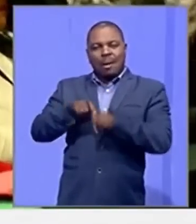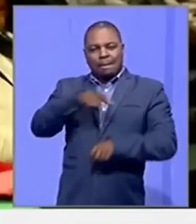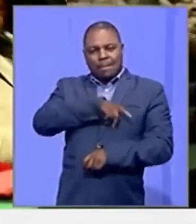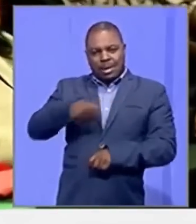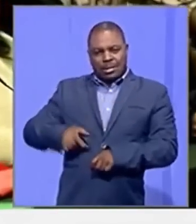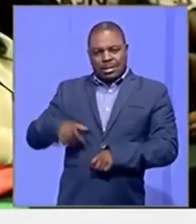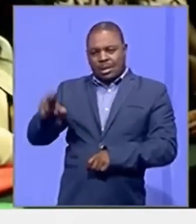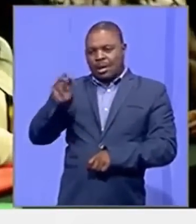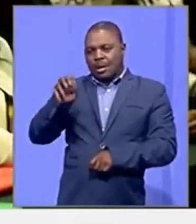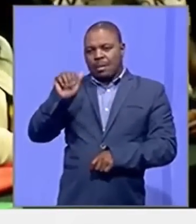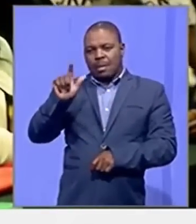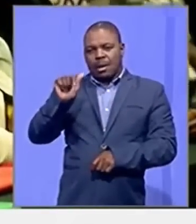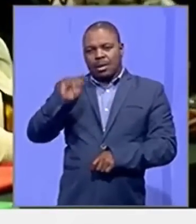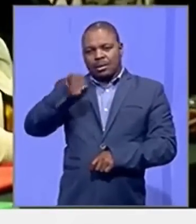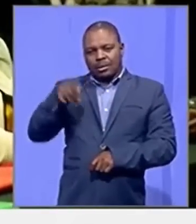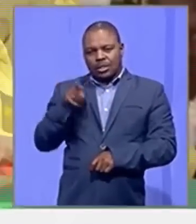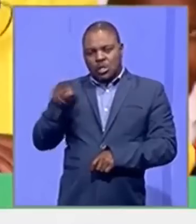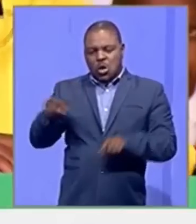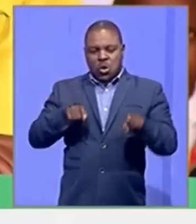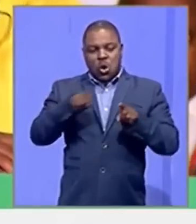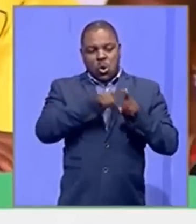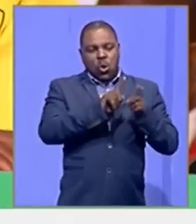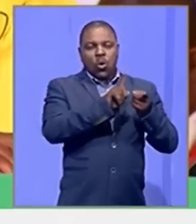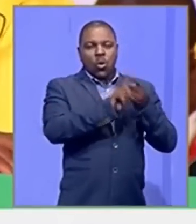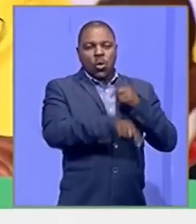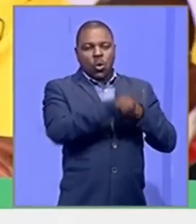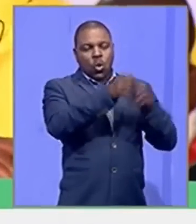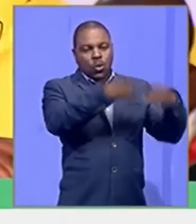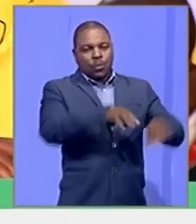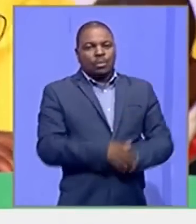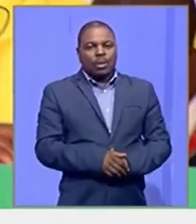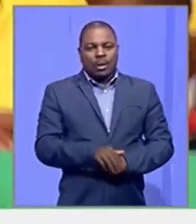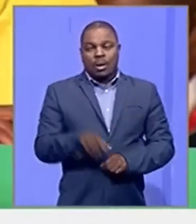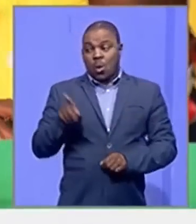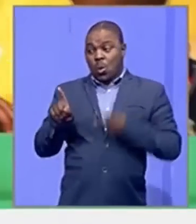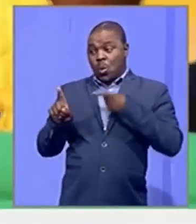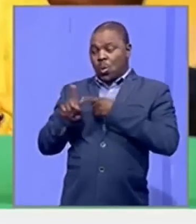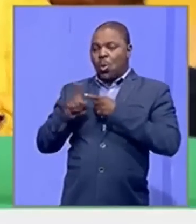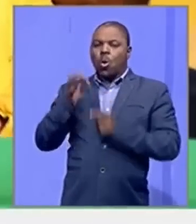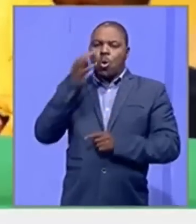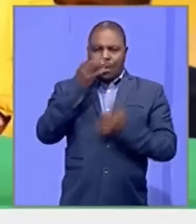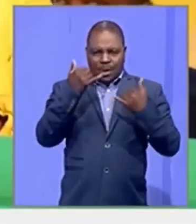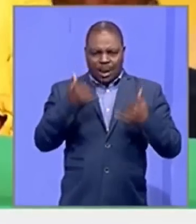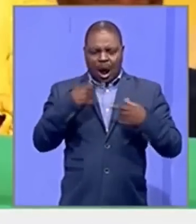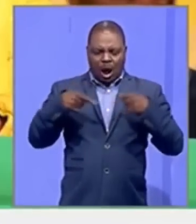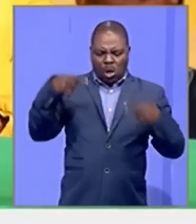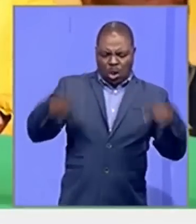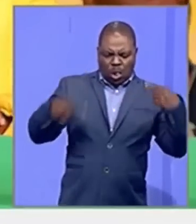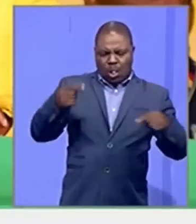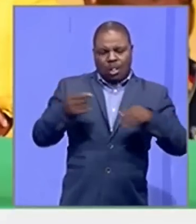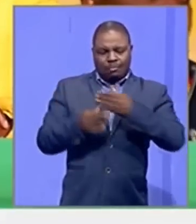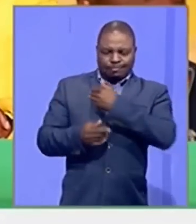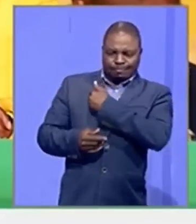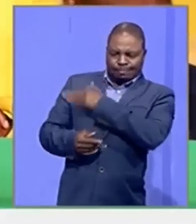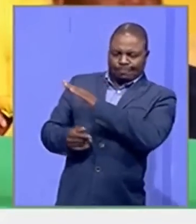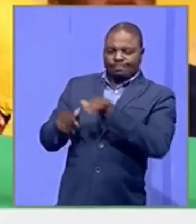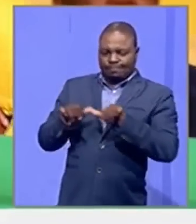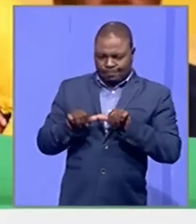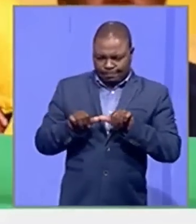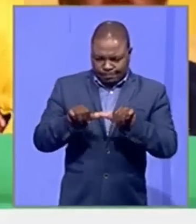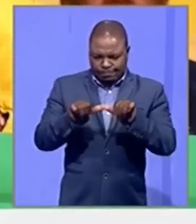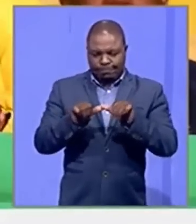maemong a go ba mopresidente wa Liki ya baswa ba ANC. Malachi o re bjalo ke nako ya gore go beelwe diphapano ka thoko gomme go a go botee